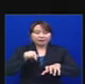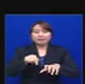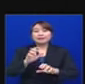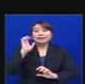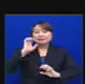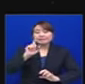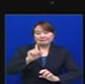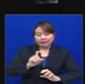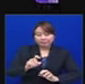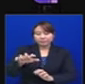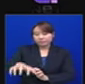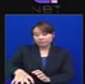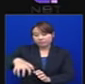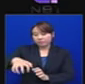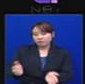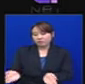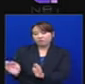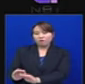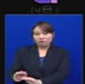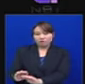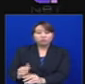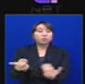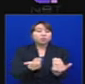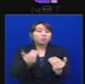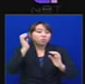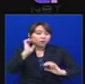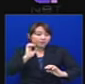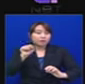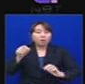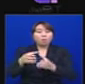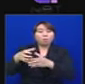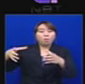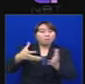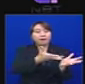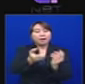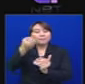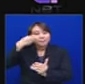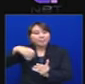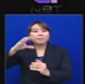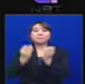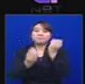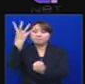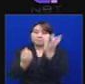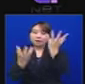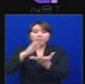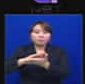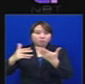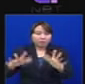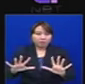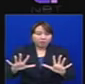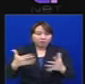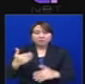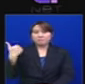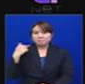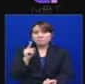าการโดยฝังกลบไว้ข้างทางส่วนลูกลิงฝูงลิงได้รับกลับเข้าไปป่าไปเรียบร้อยแล้วและวันเดียวกันยังพบ